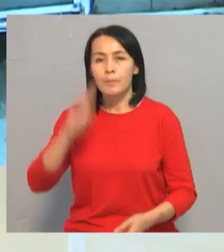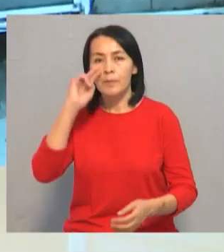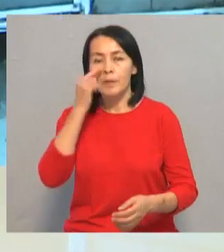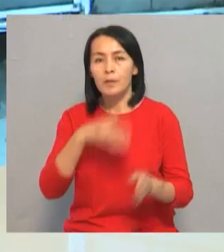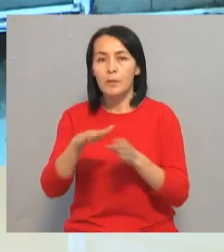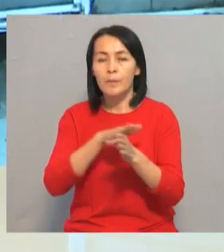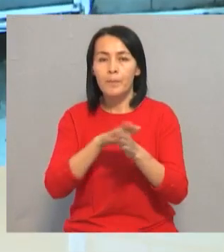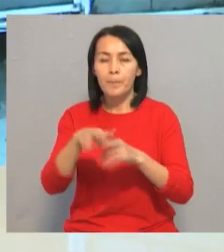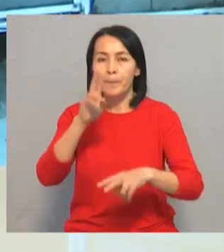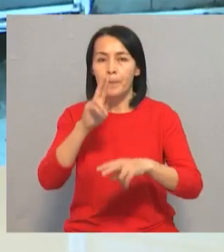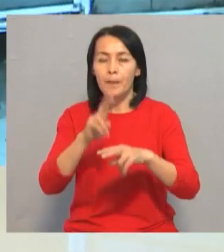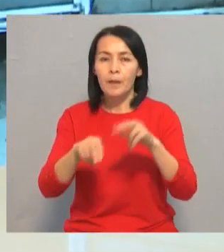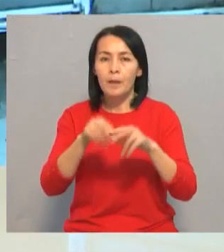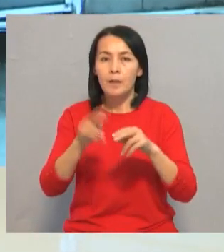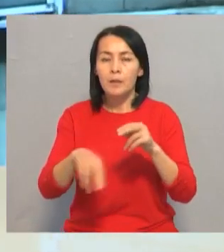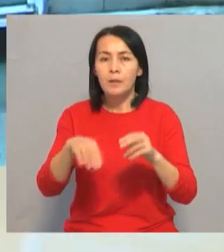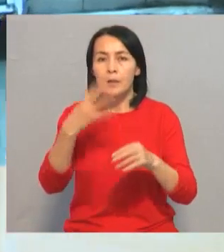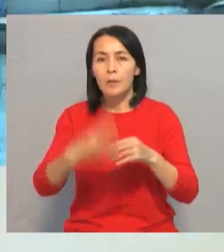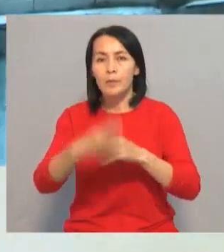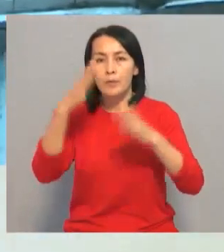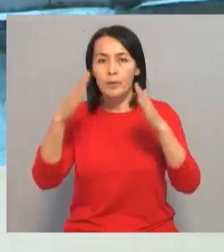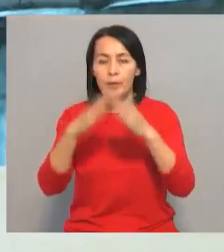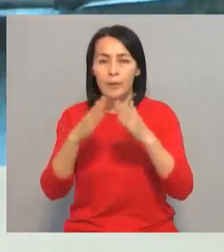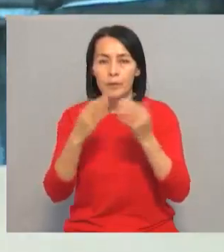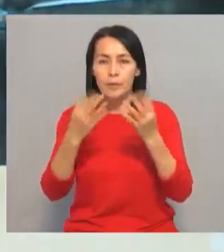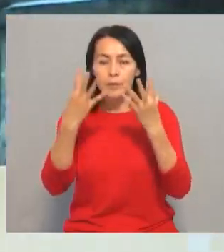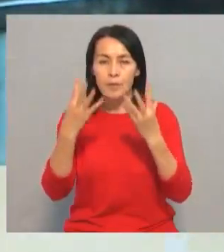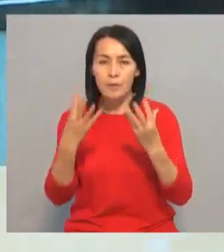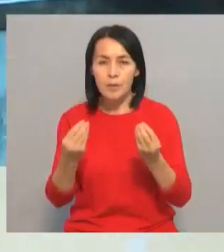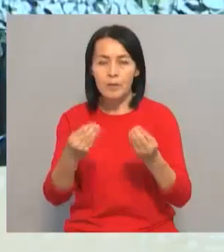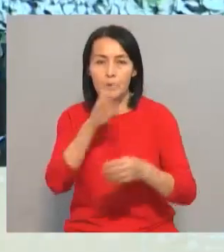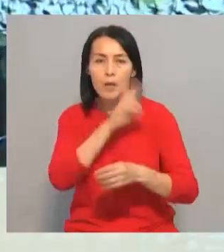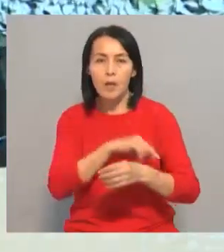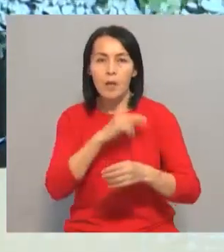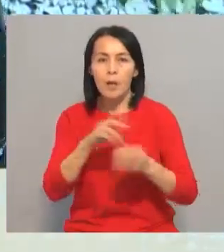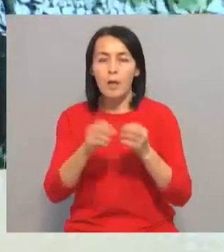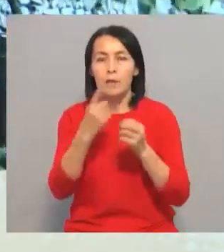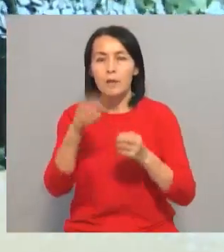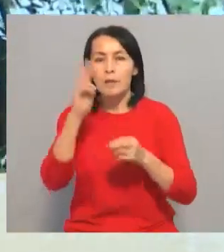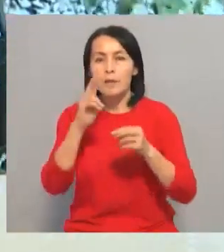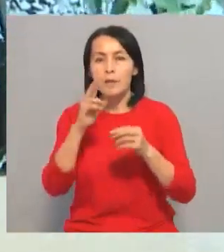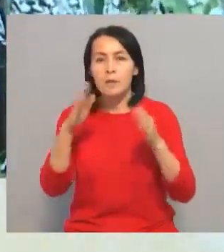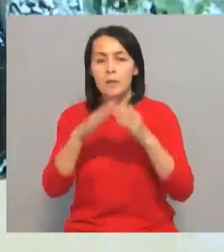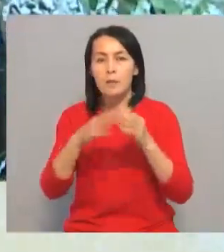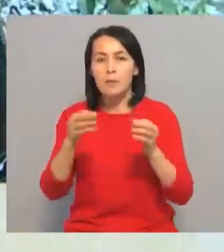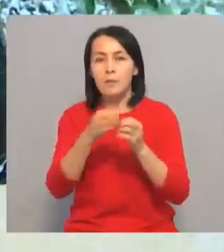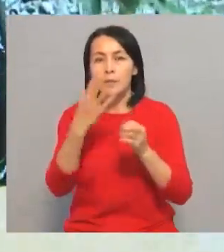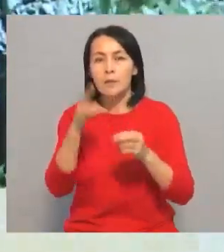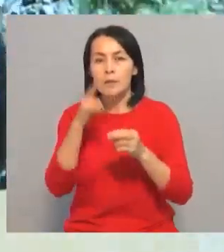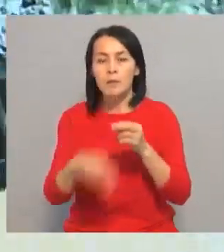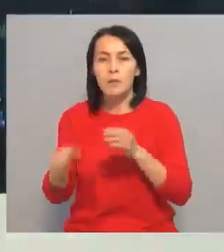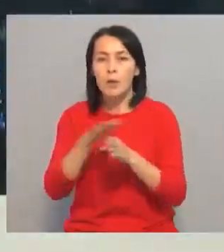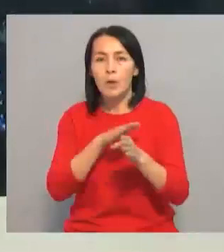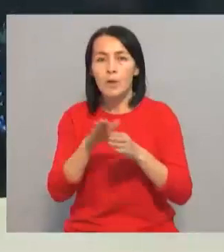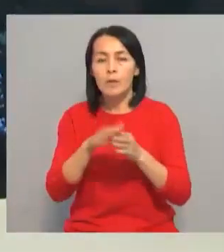В Шымкенте полным ходом идет ремонт многоквартирных жилых домов. На сегодняшний день работы 11 домов из 15 завершены